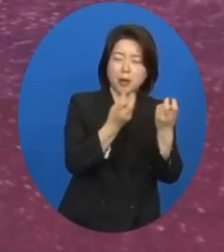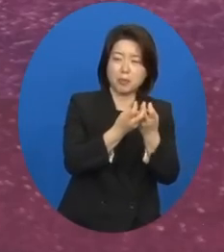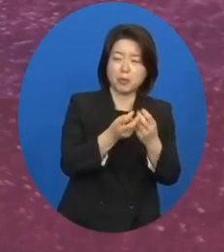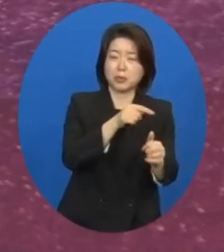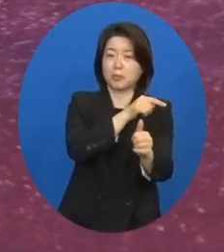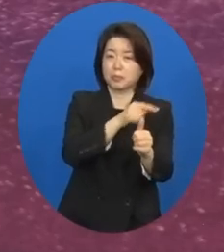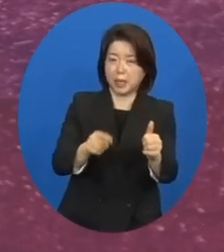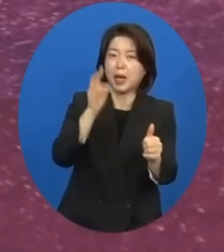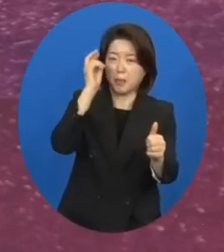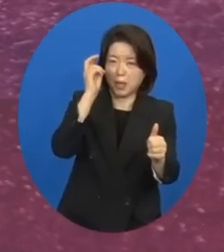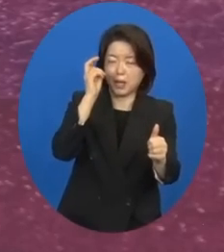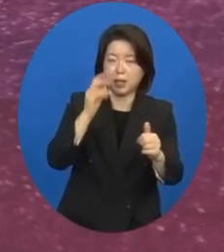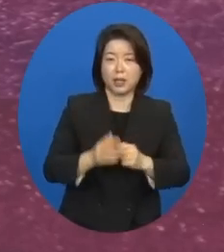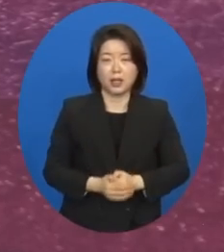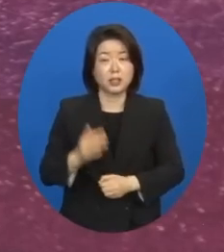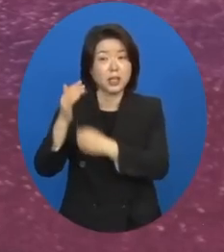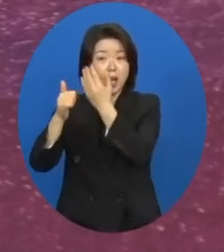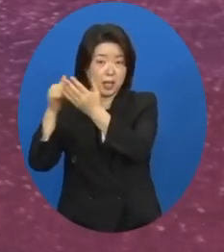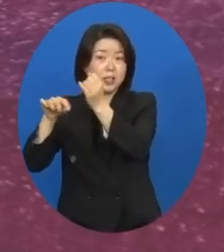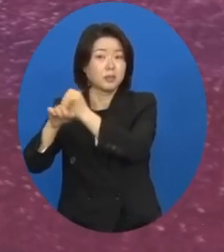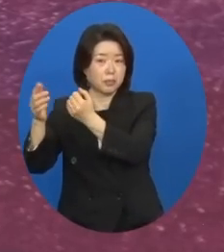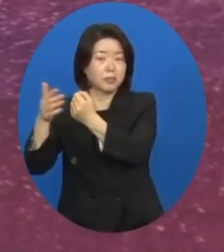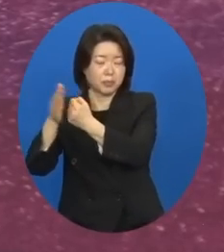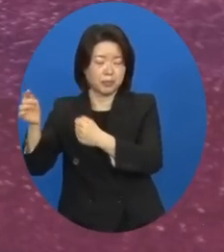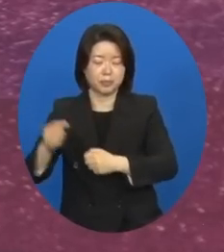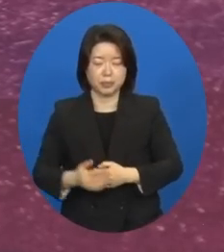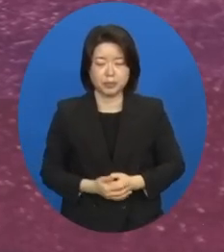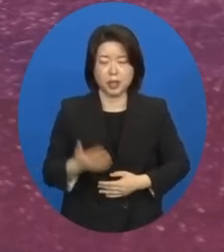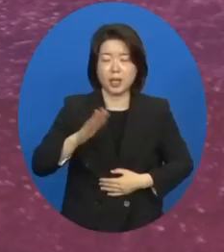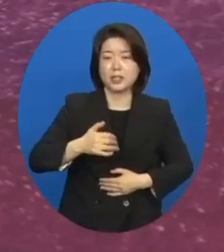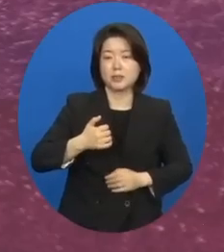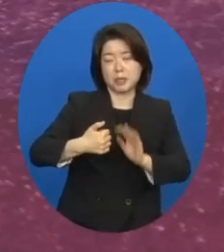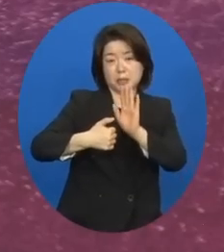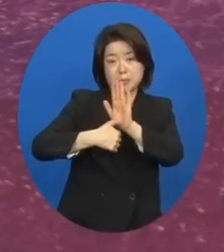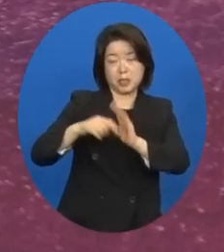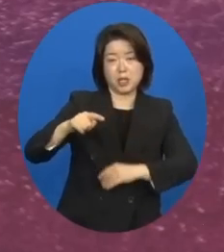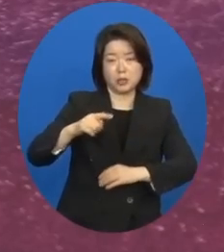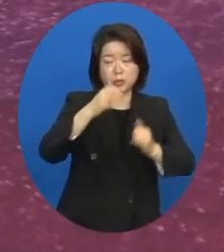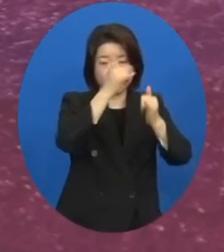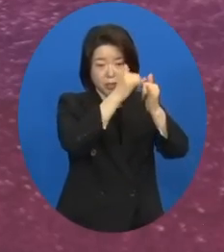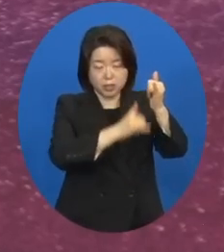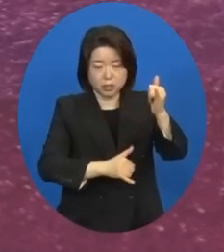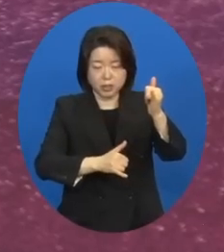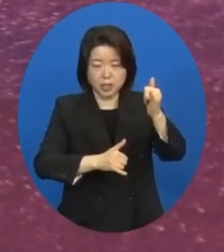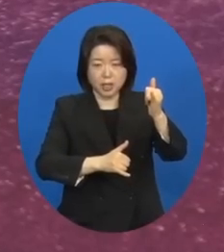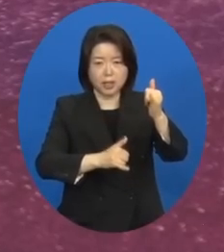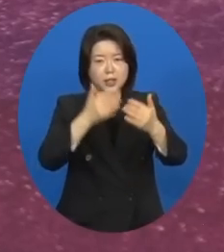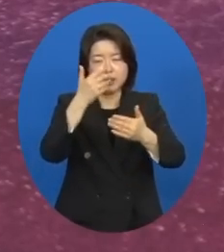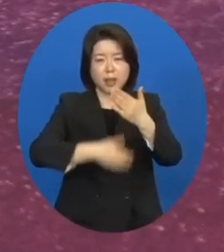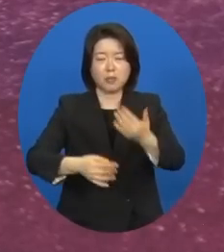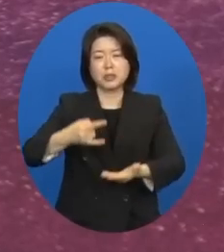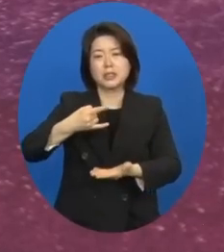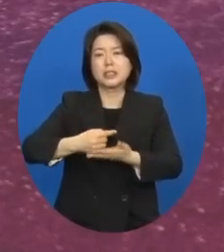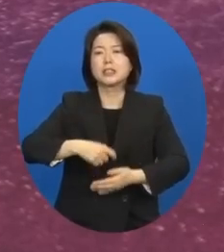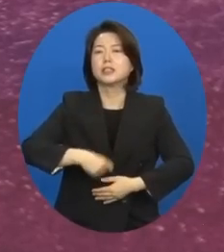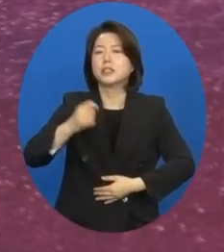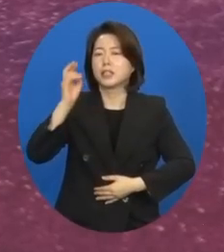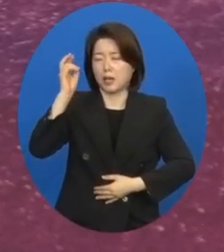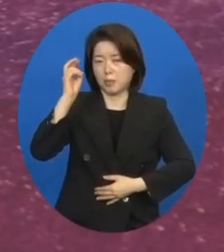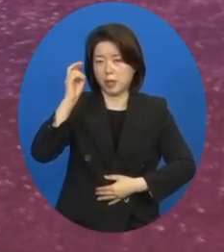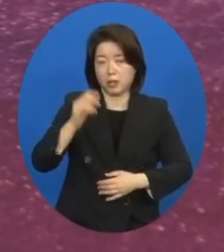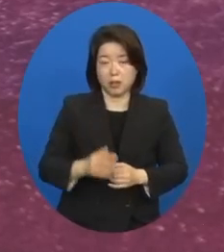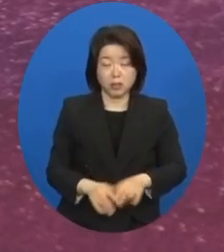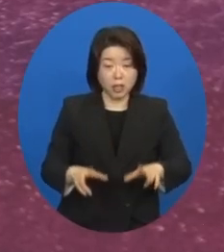뜻이었기 때문에. 그러나 빌라도는 역사에 남은 영원한 의인으로 기록되었을 것입니다. 지금의 빌라도의